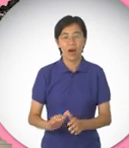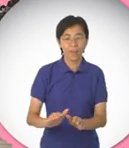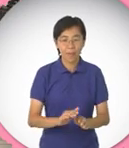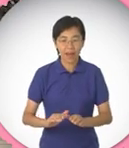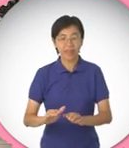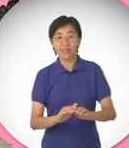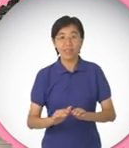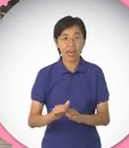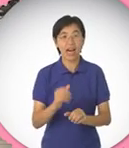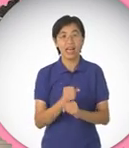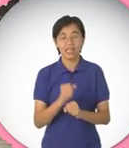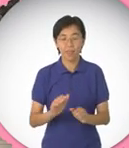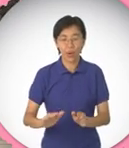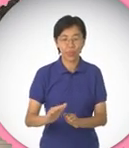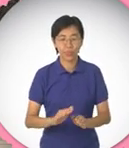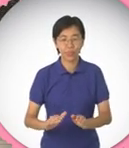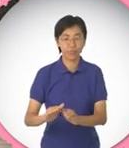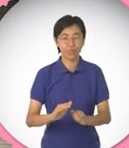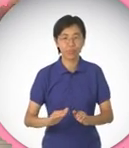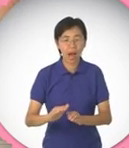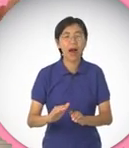ก่อน ครับผม นะคะคลึงกลมไว้ก่อน